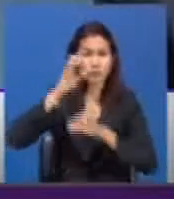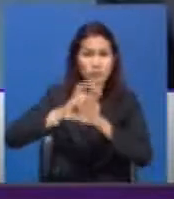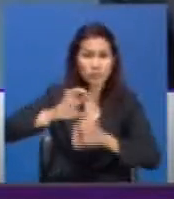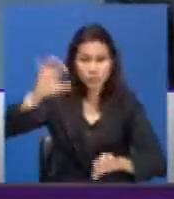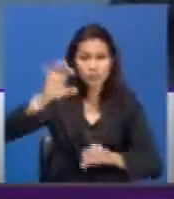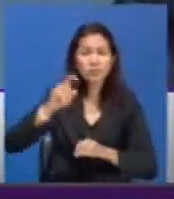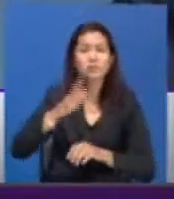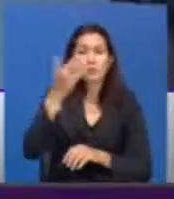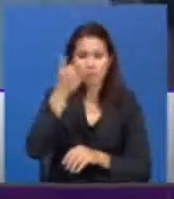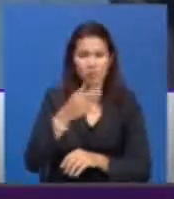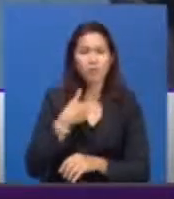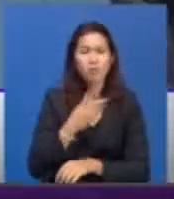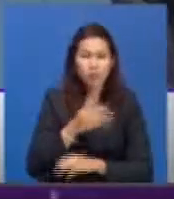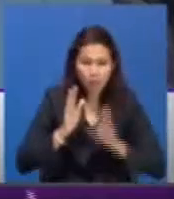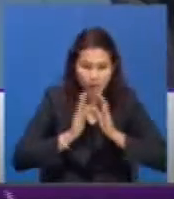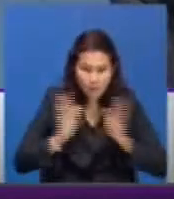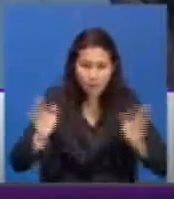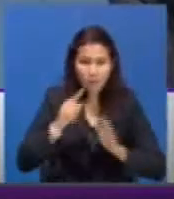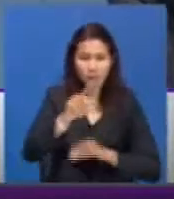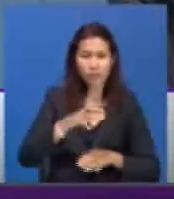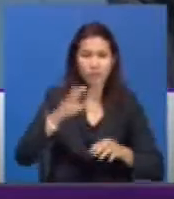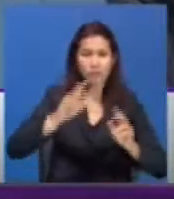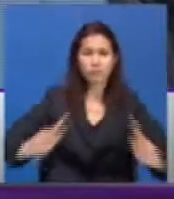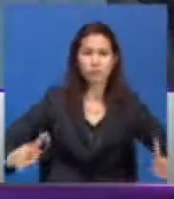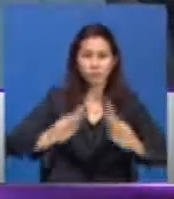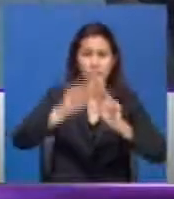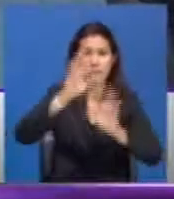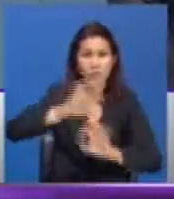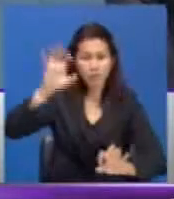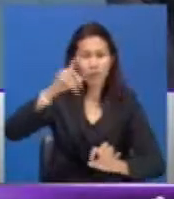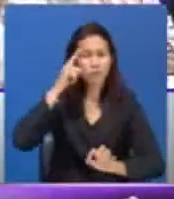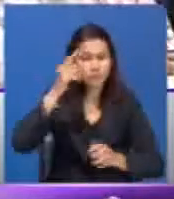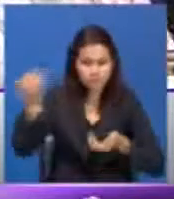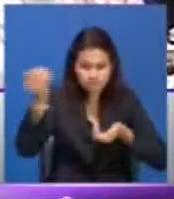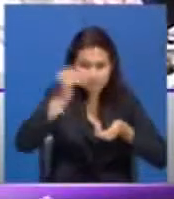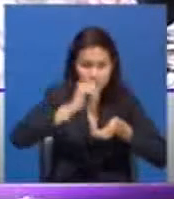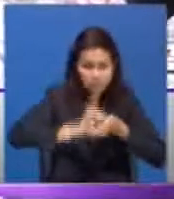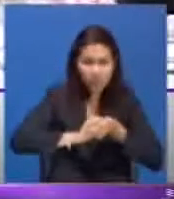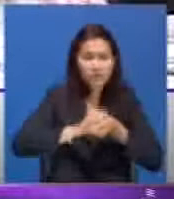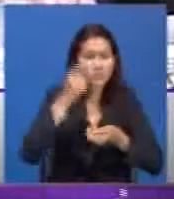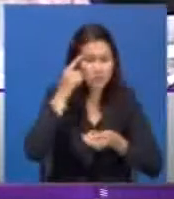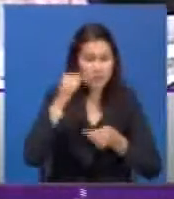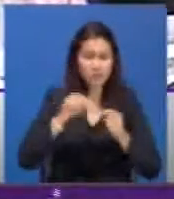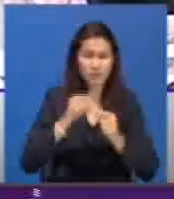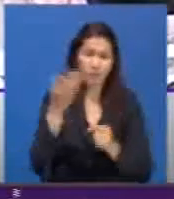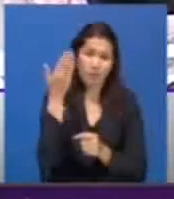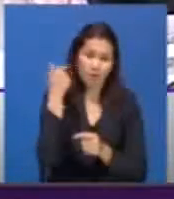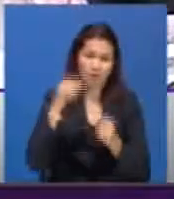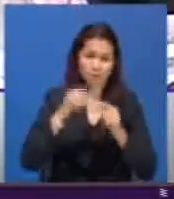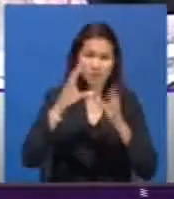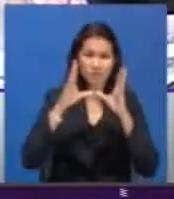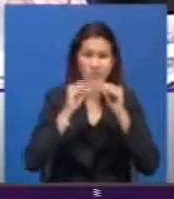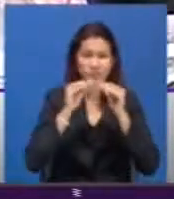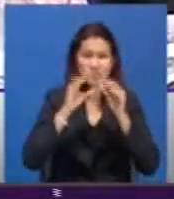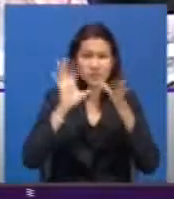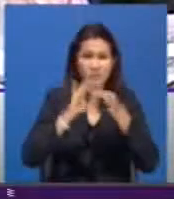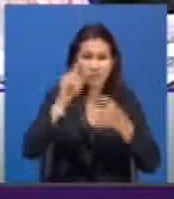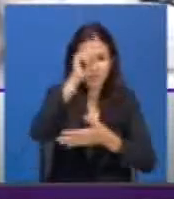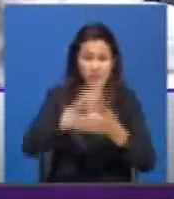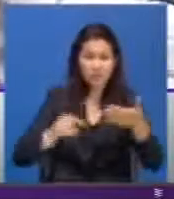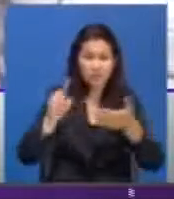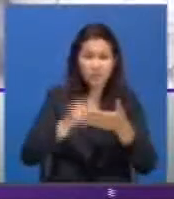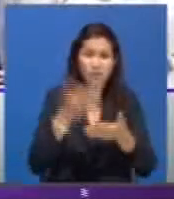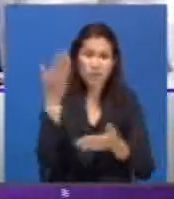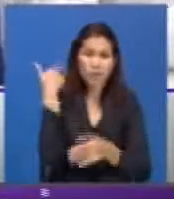ไทยให้ความร่วมมือนะคะในการจัดการเลือกตั้งวันที่2กุมภาพันธ์และวันที่30มีนาคมที่ผ่านมารวมถึงการจัดการเลือกตั้งท้